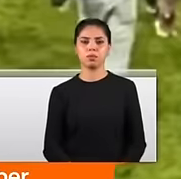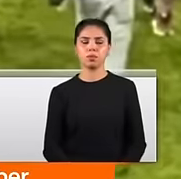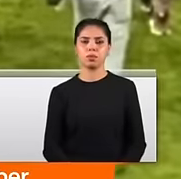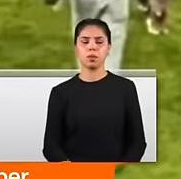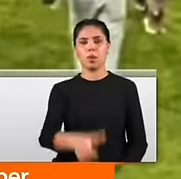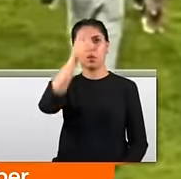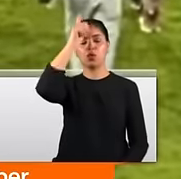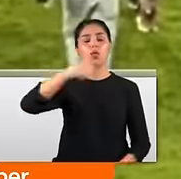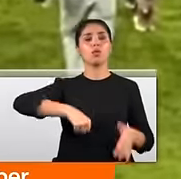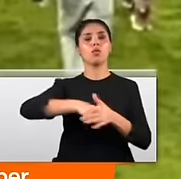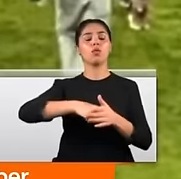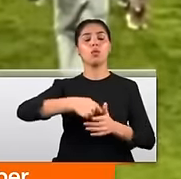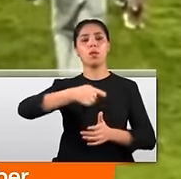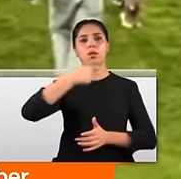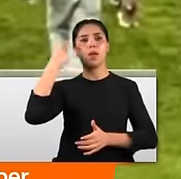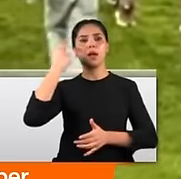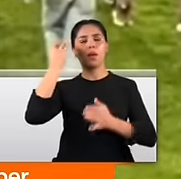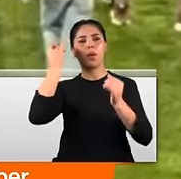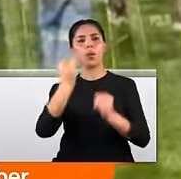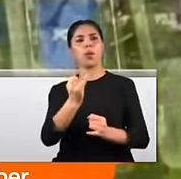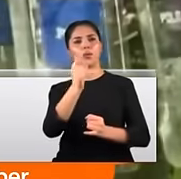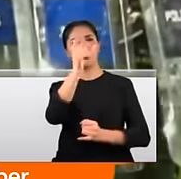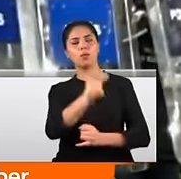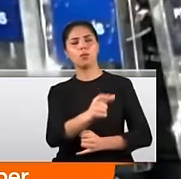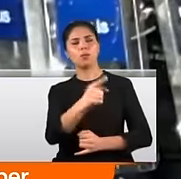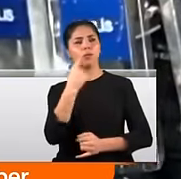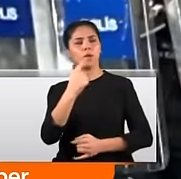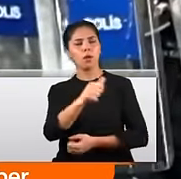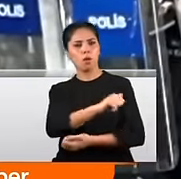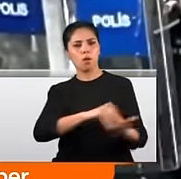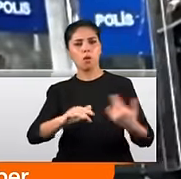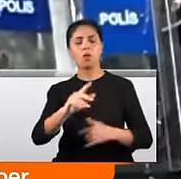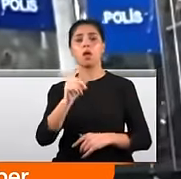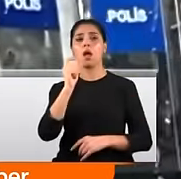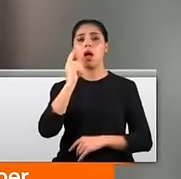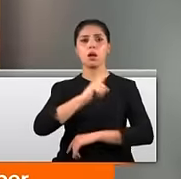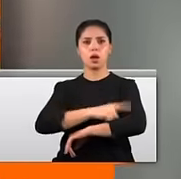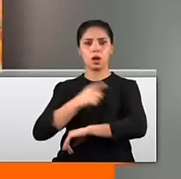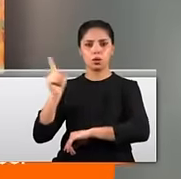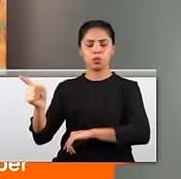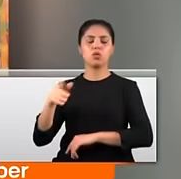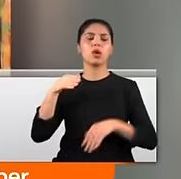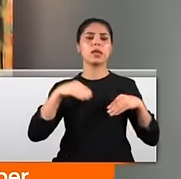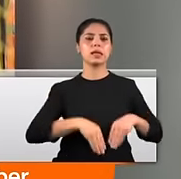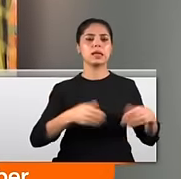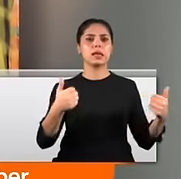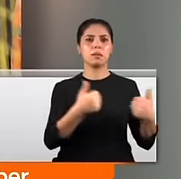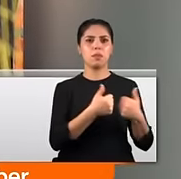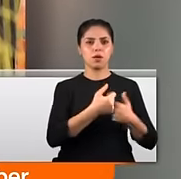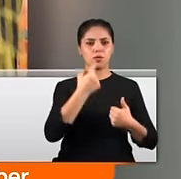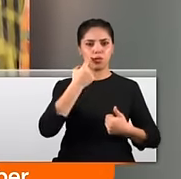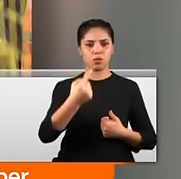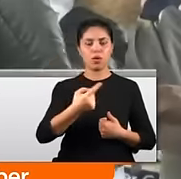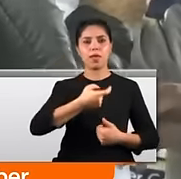Türk futbol tarihine kara leke olarak kayıtlara düşen olay Ankara Gücü Çaykur Rizespor maçında kayda geçmiş. Ankara Gücü